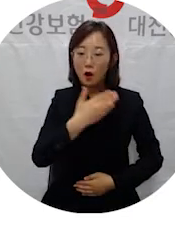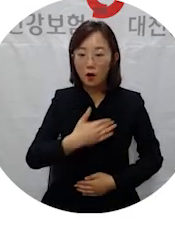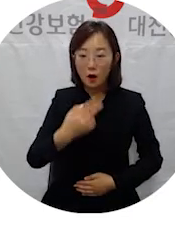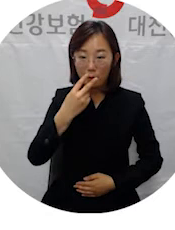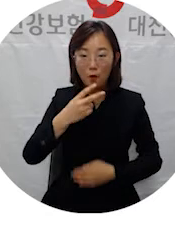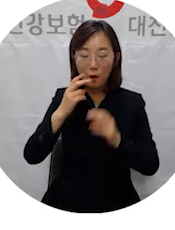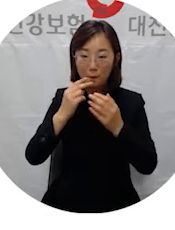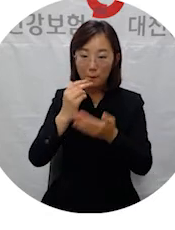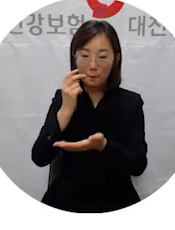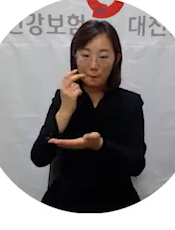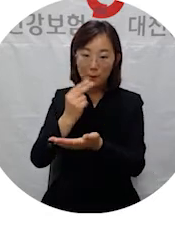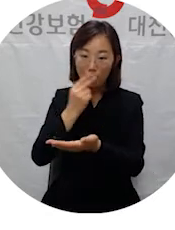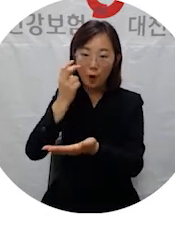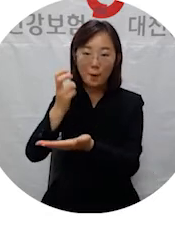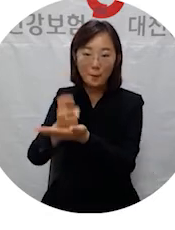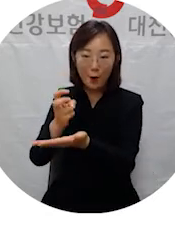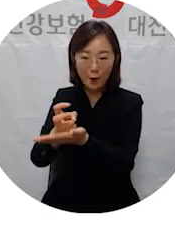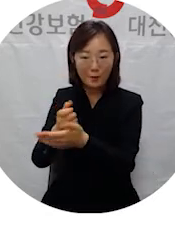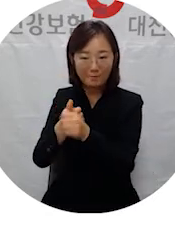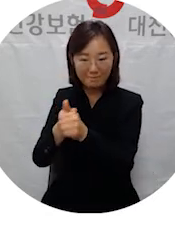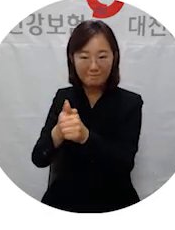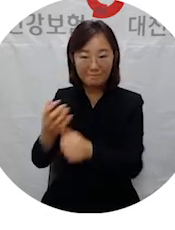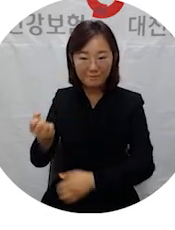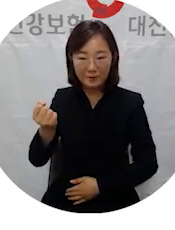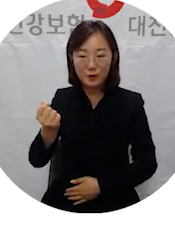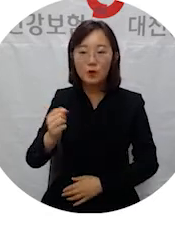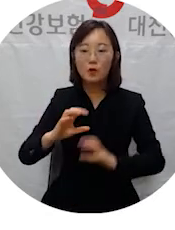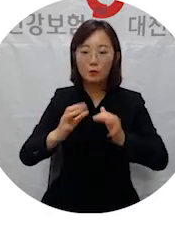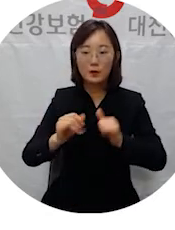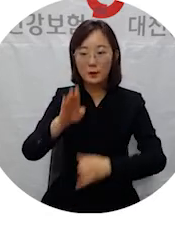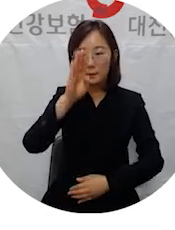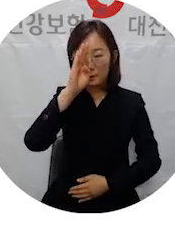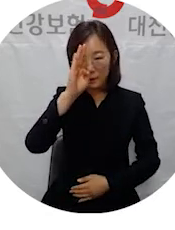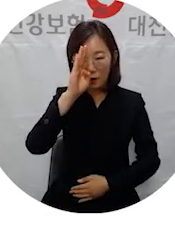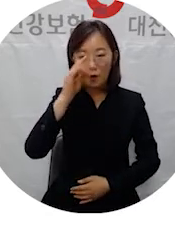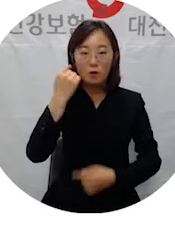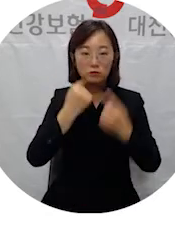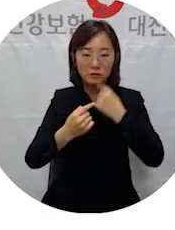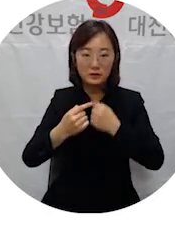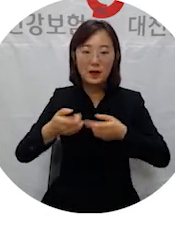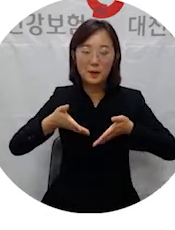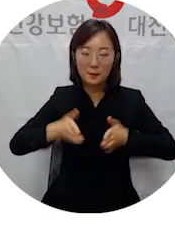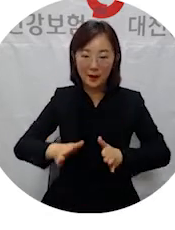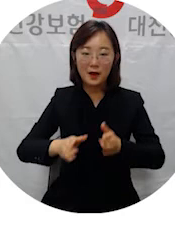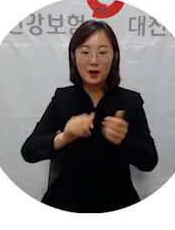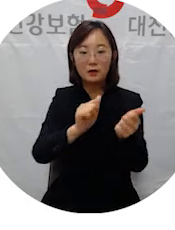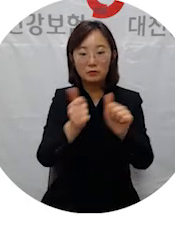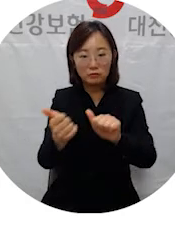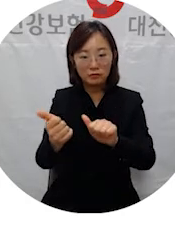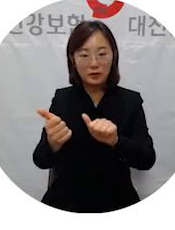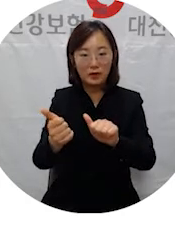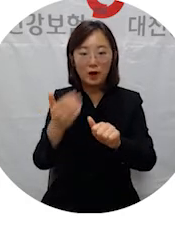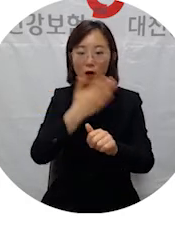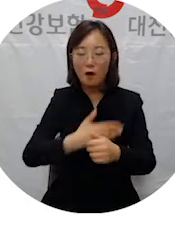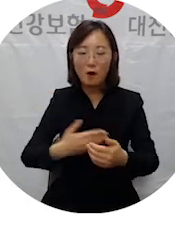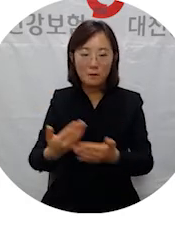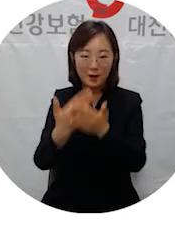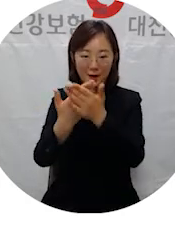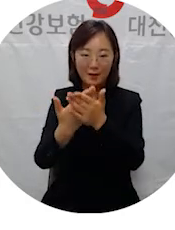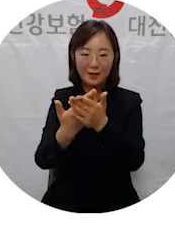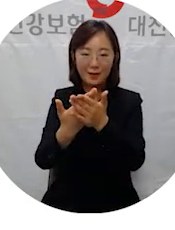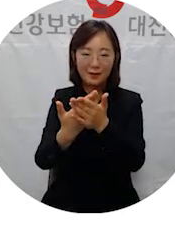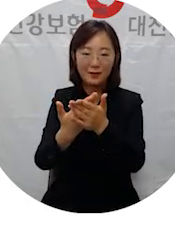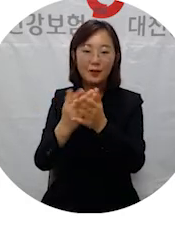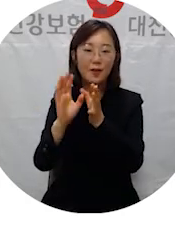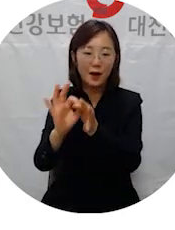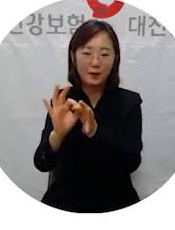국민건강보험법을 근거로 국민의 질병이나 부상, 출산, 사망 및 건강 증진에 대해 보험급여를